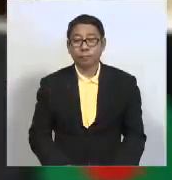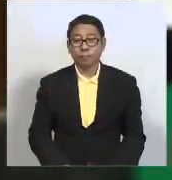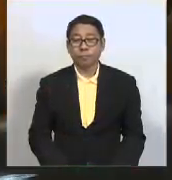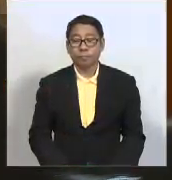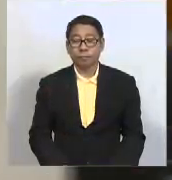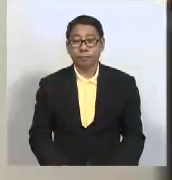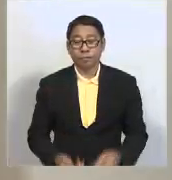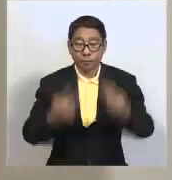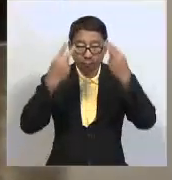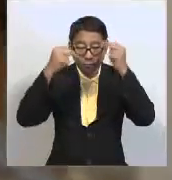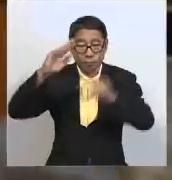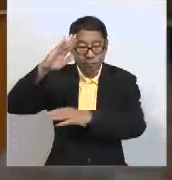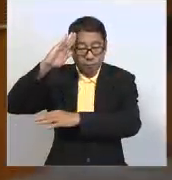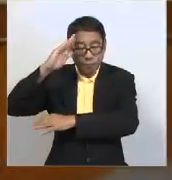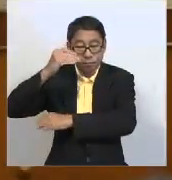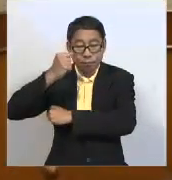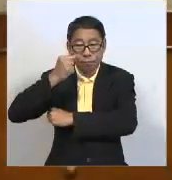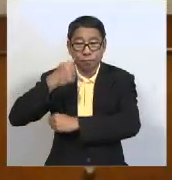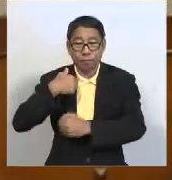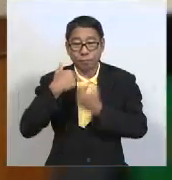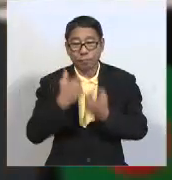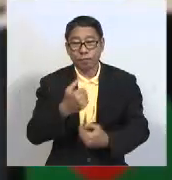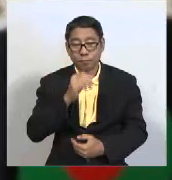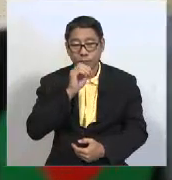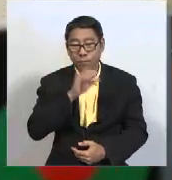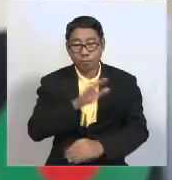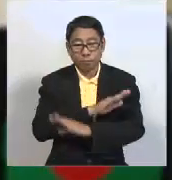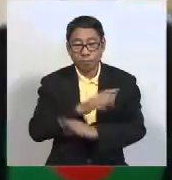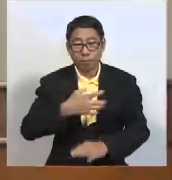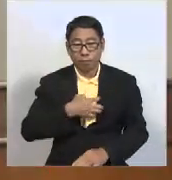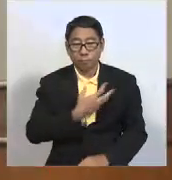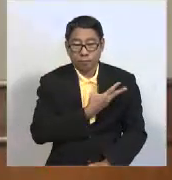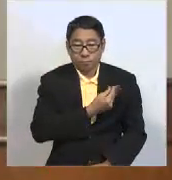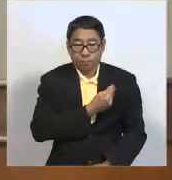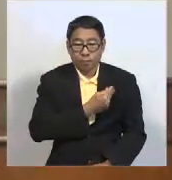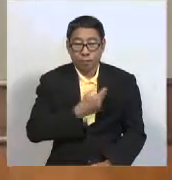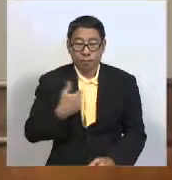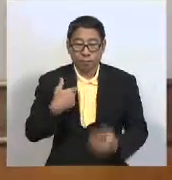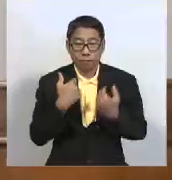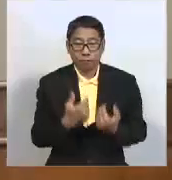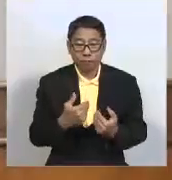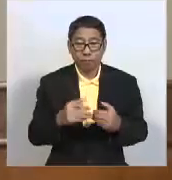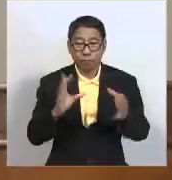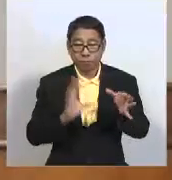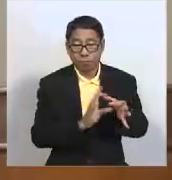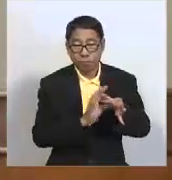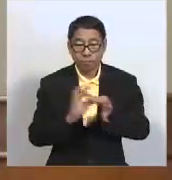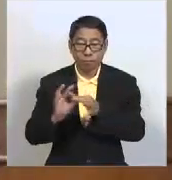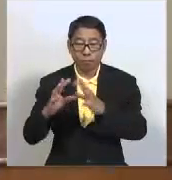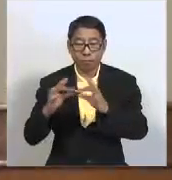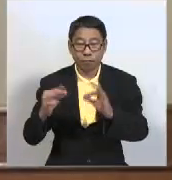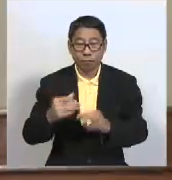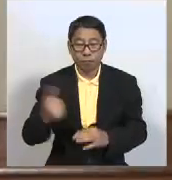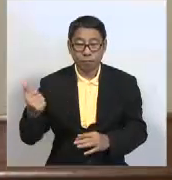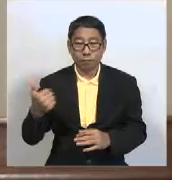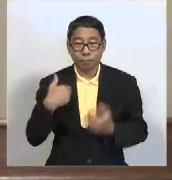ทางด้านพลเอกประยุทธ์จันทร์โอชานายกรัฐมนตรีบอกว่าไม่อยากให้ตื่นตระหนกเกินไปหรือว่านำไปเชื่อมโยงกับเรื่องอื่น